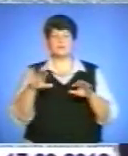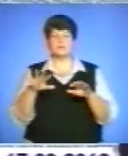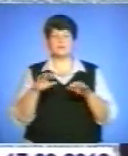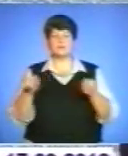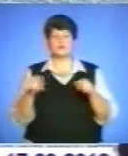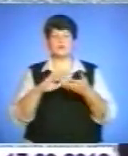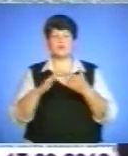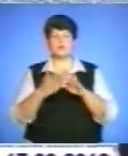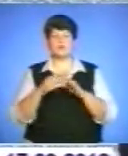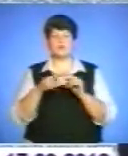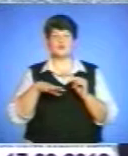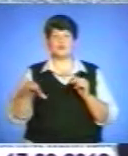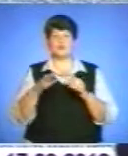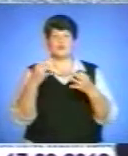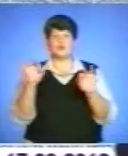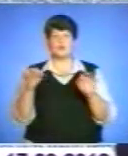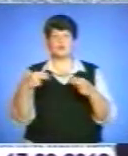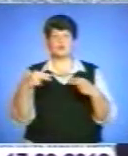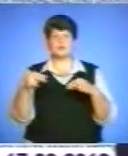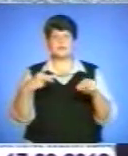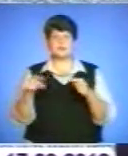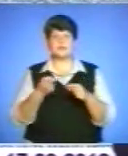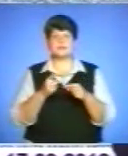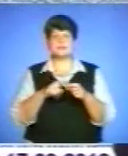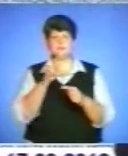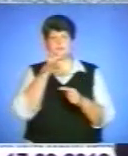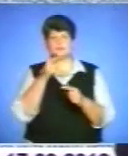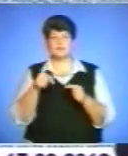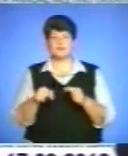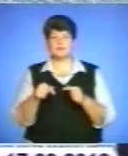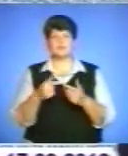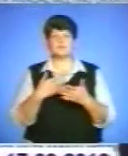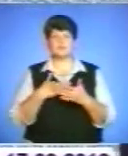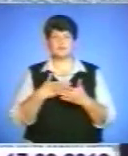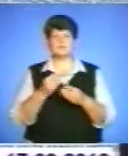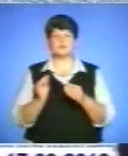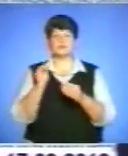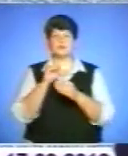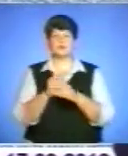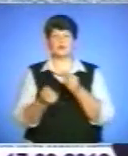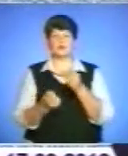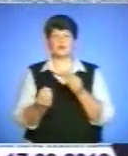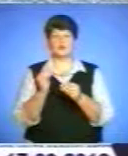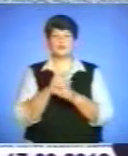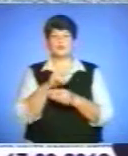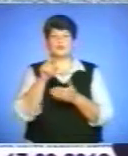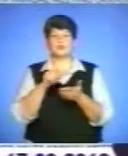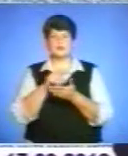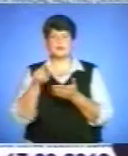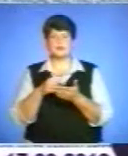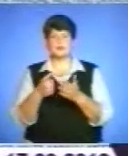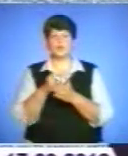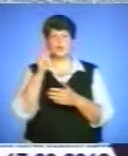вільної торгівлі. На даний час у наших партнерів з'явились певні додаткові питання до України, але я